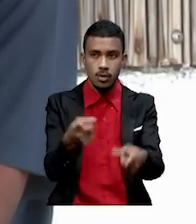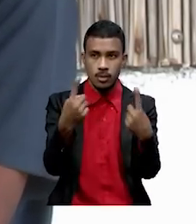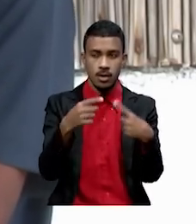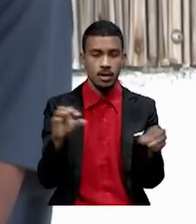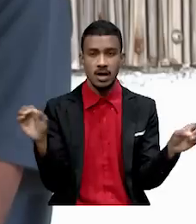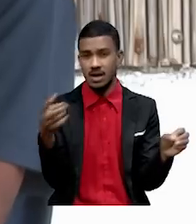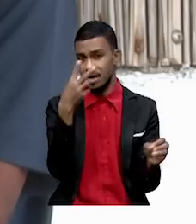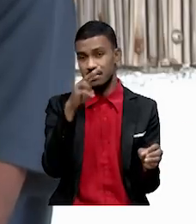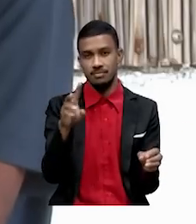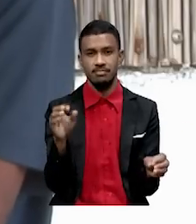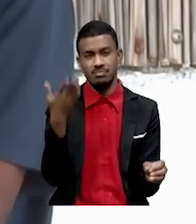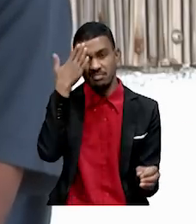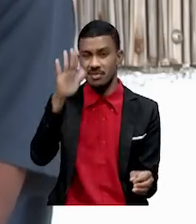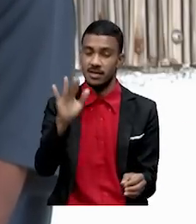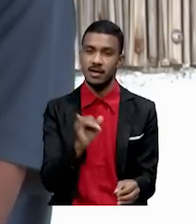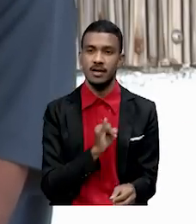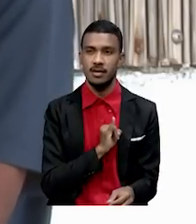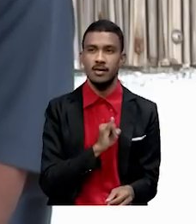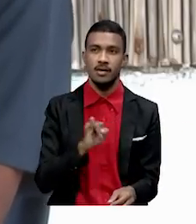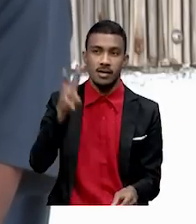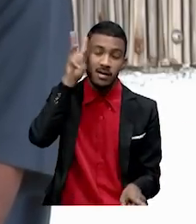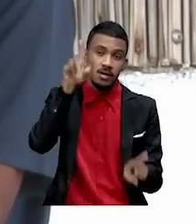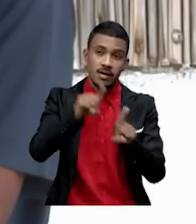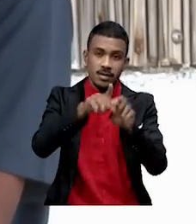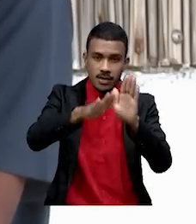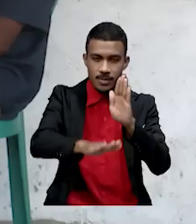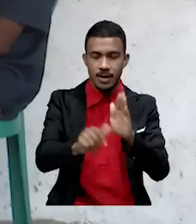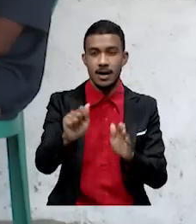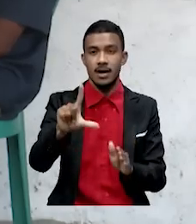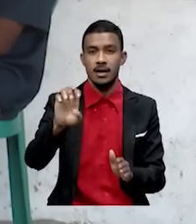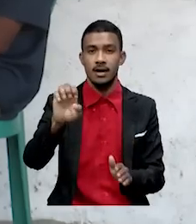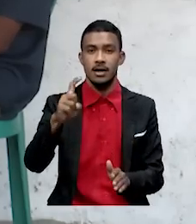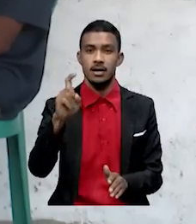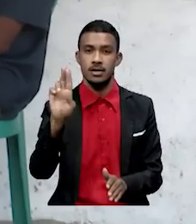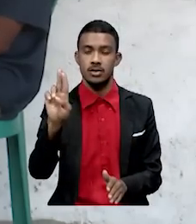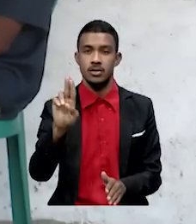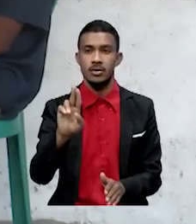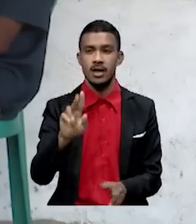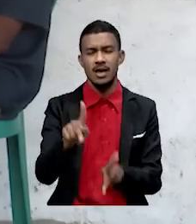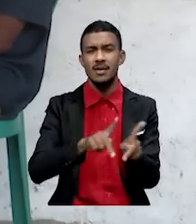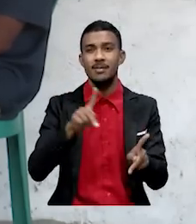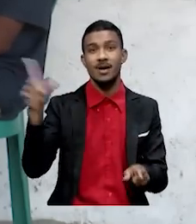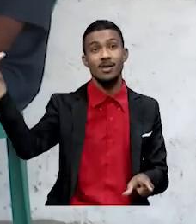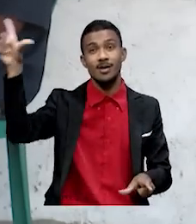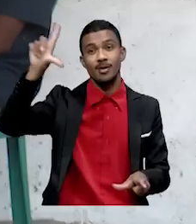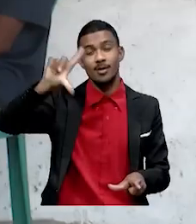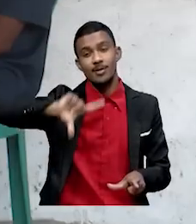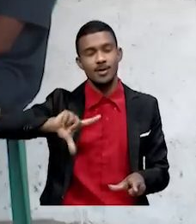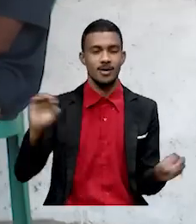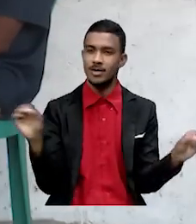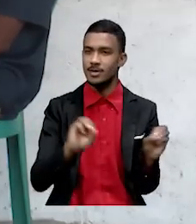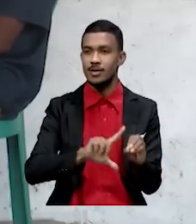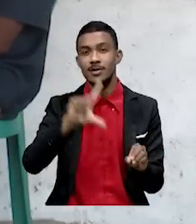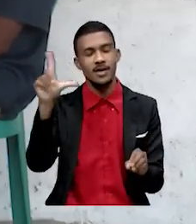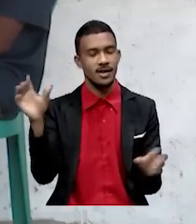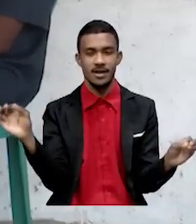siap awni aling ida be nara alis sir bolmai dia ne malurumun las lorsa amna mau